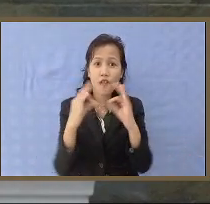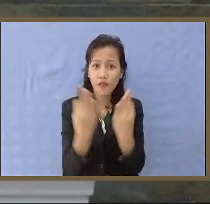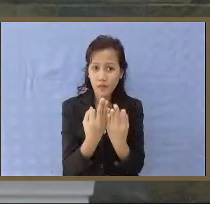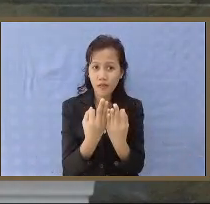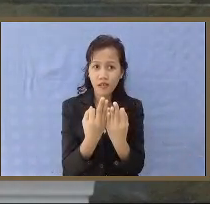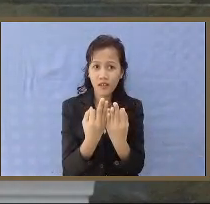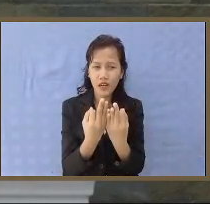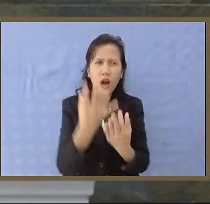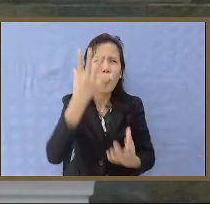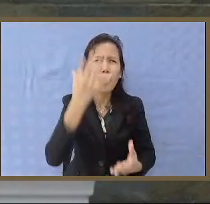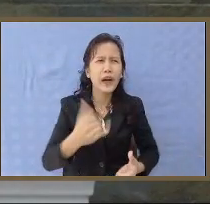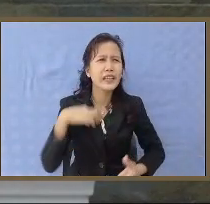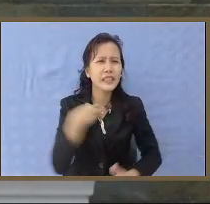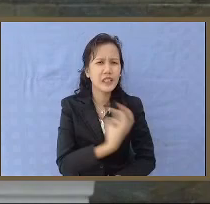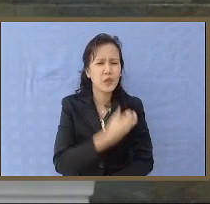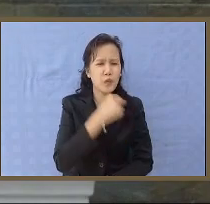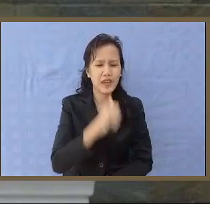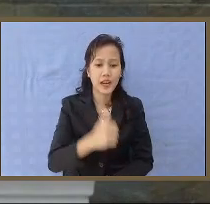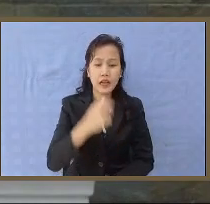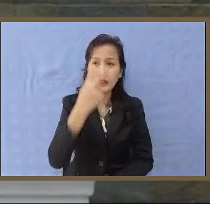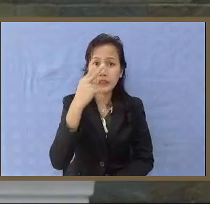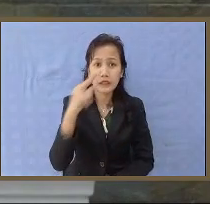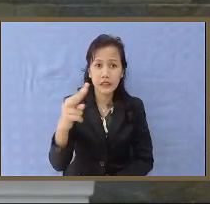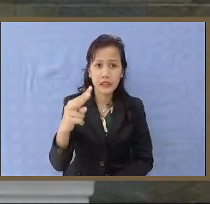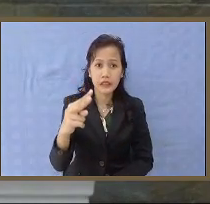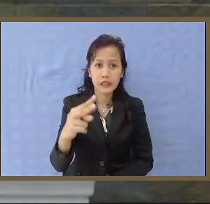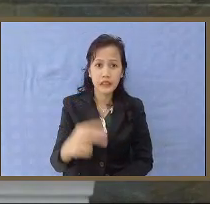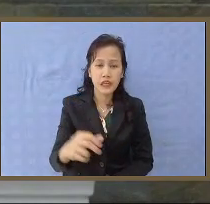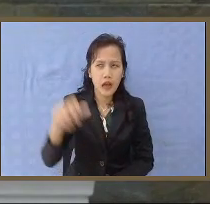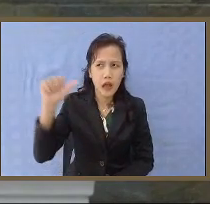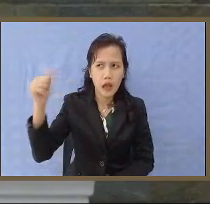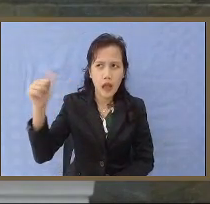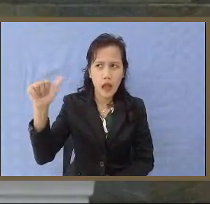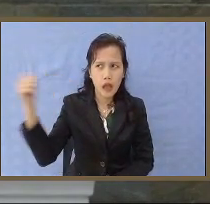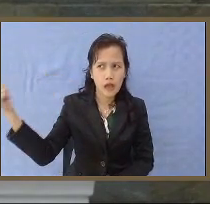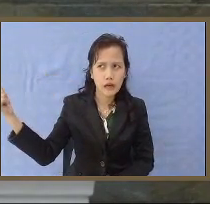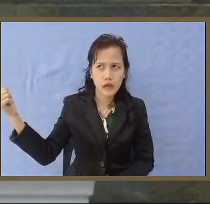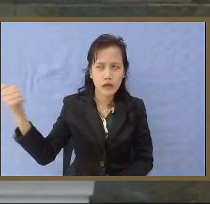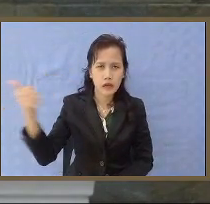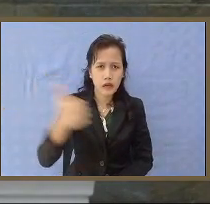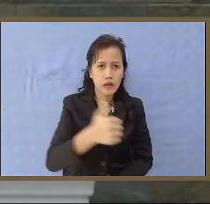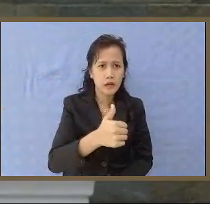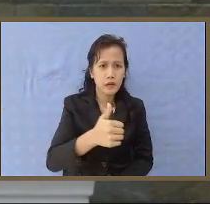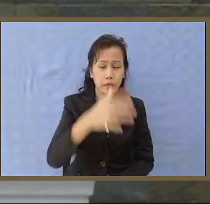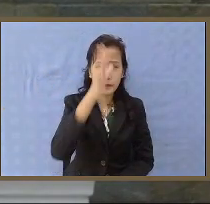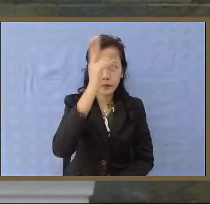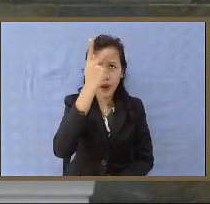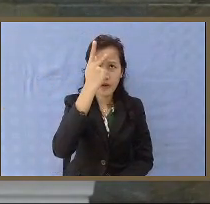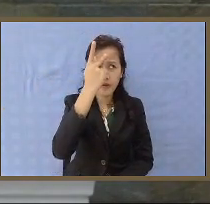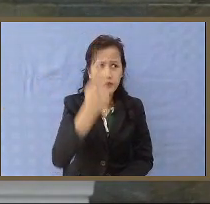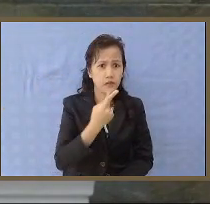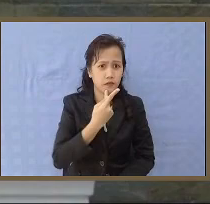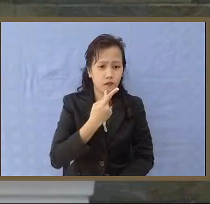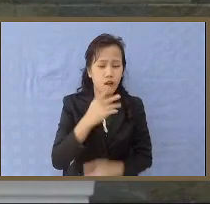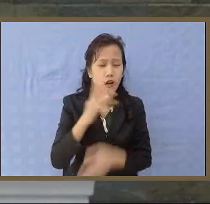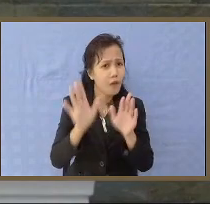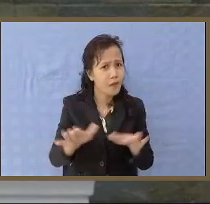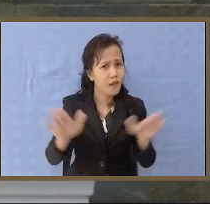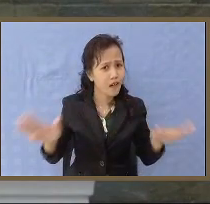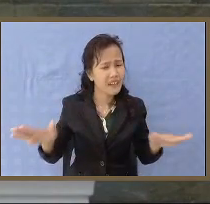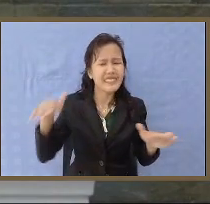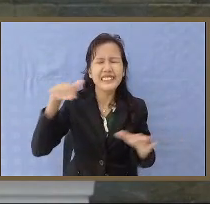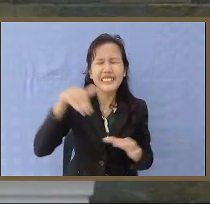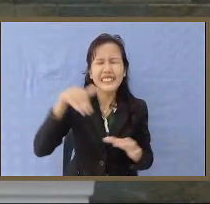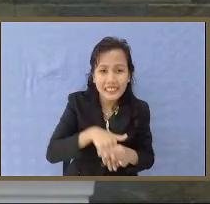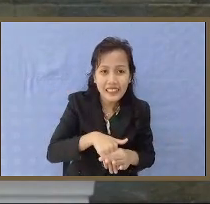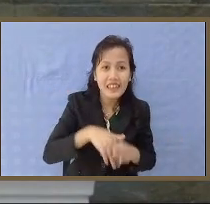Why we cannot see anymore young people and parents inside the home? I'm talking about the house.